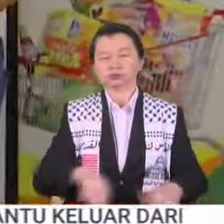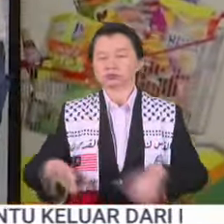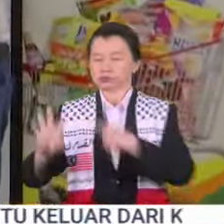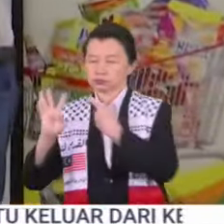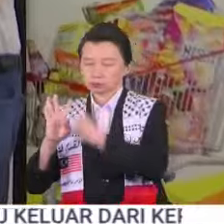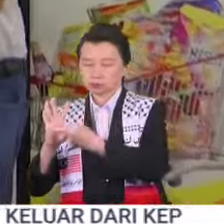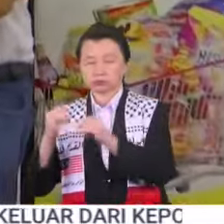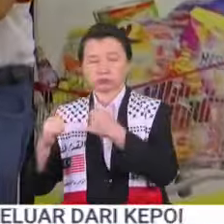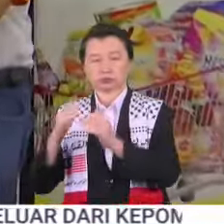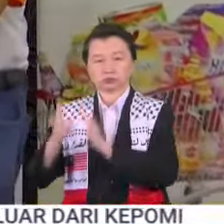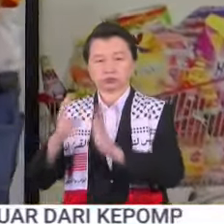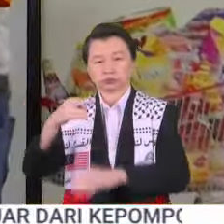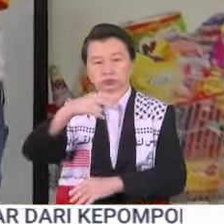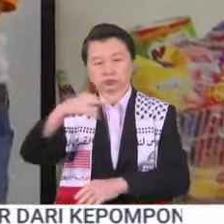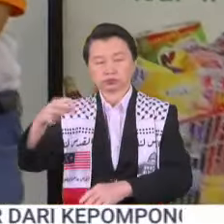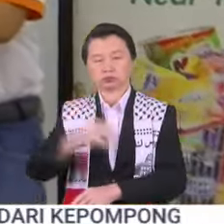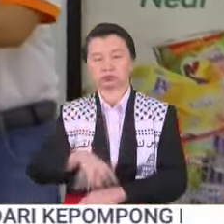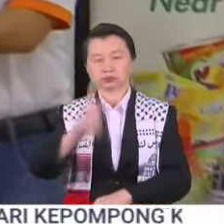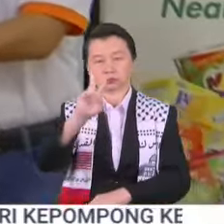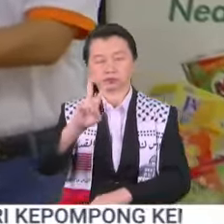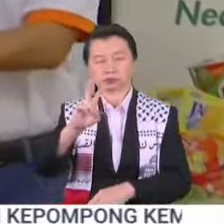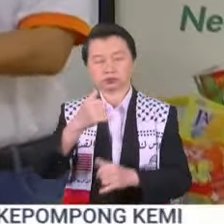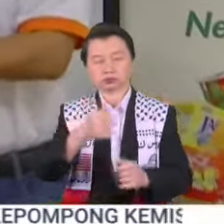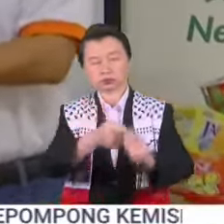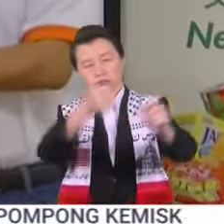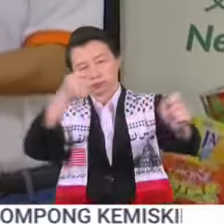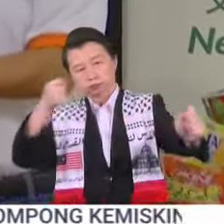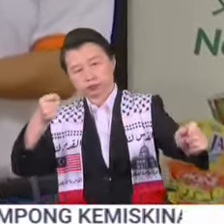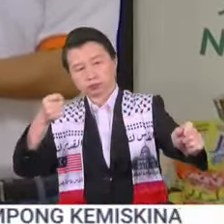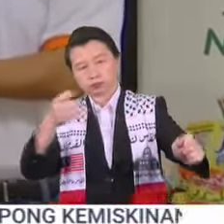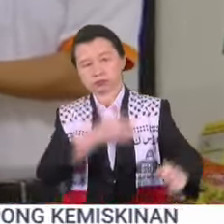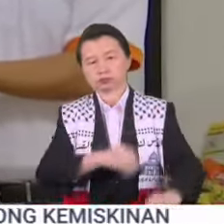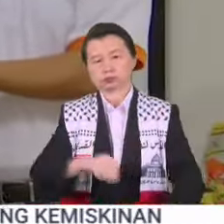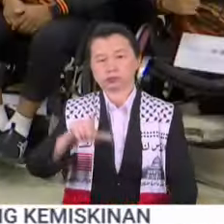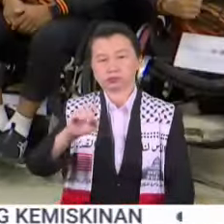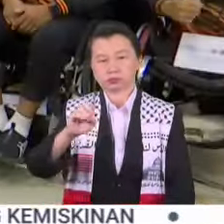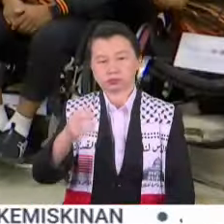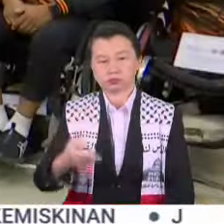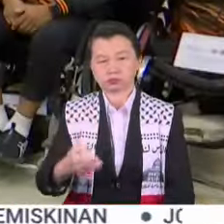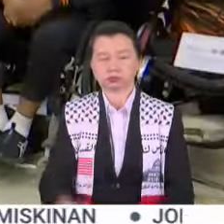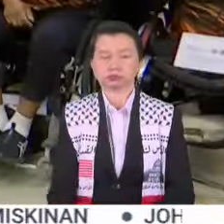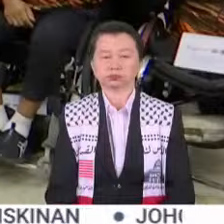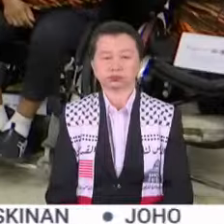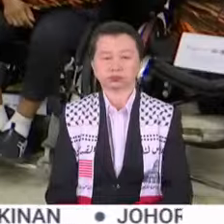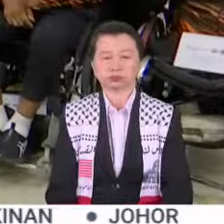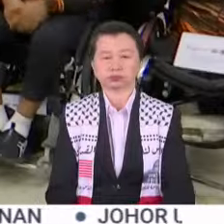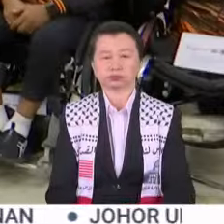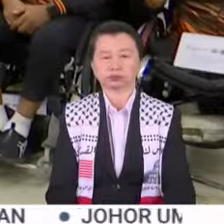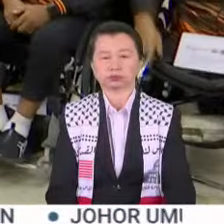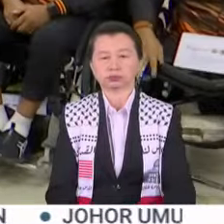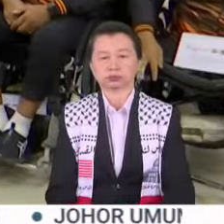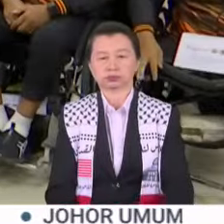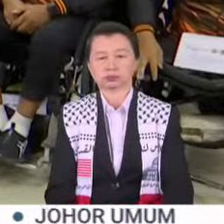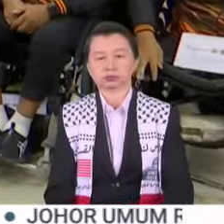4 daripada sukan para renang dan 2 atlet para memanah iaitu S. Suresh dan Nur Janarun Abdul Jalil.